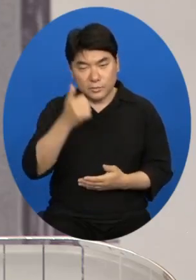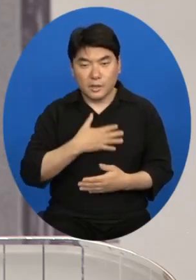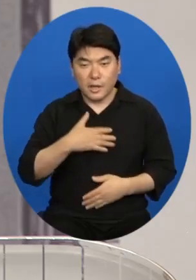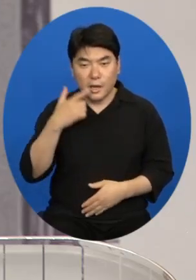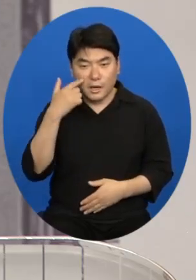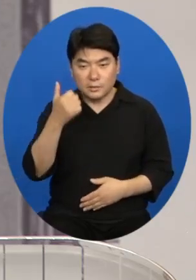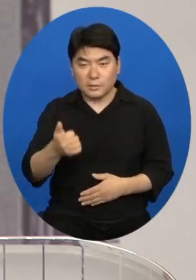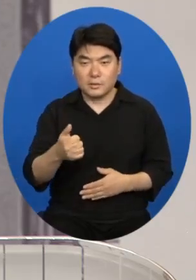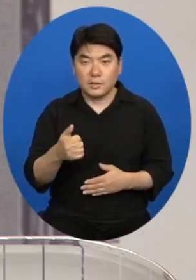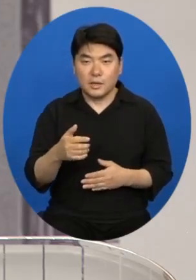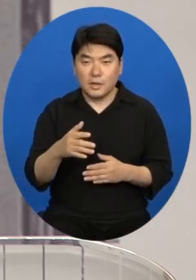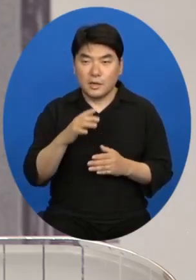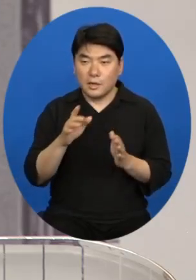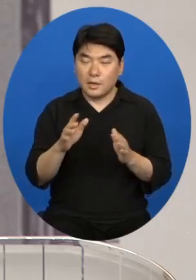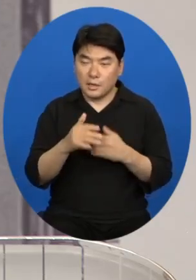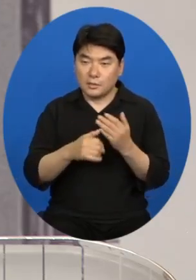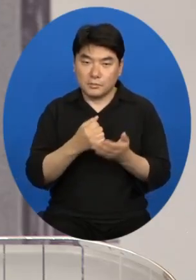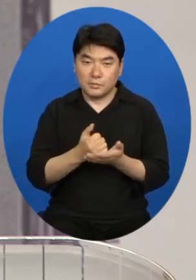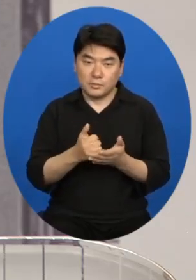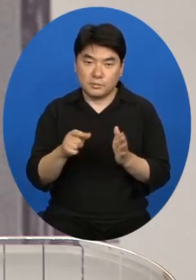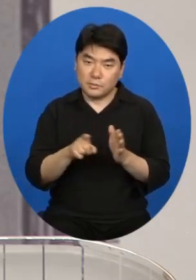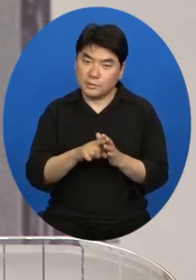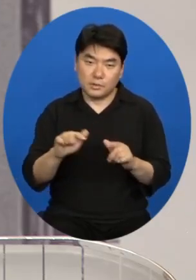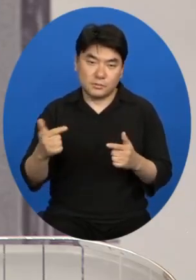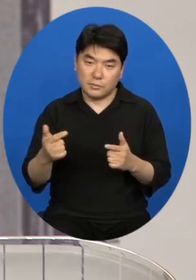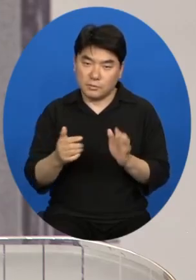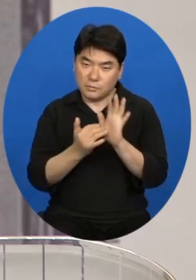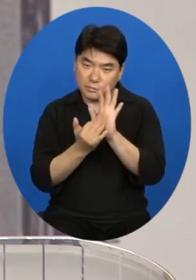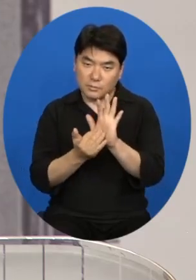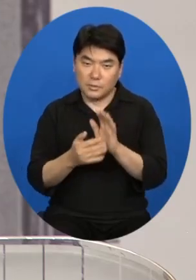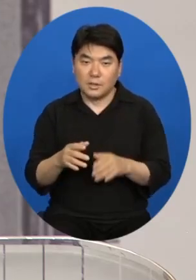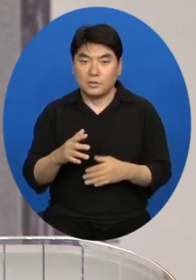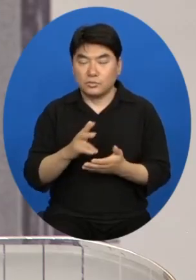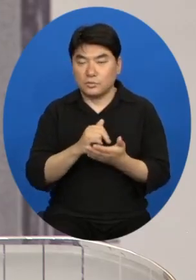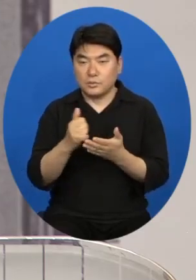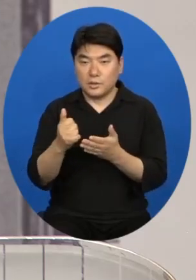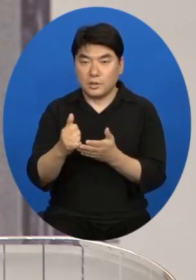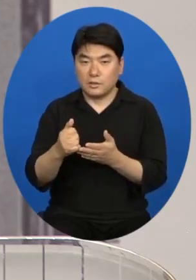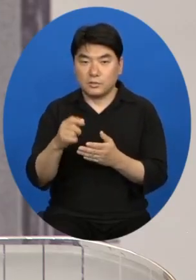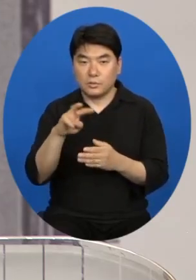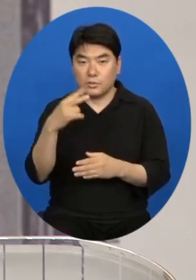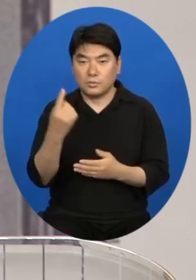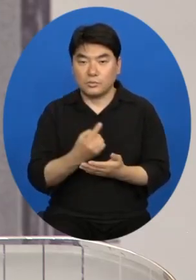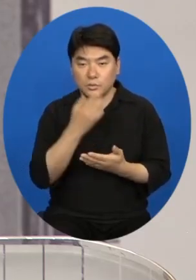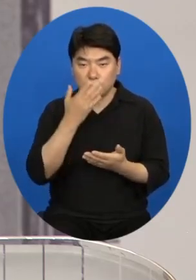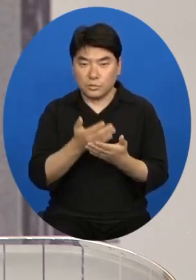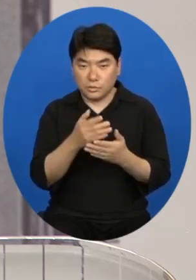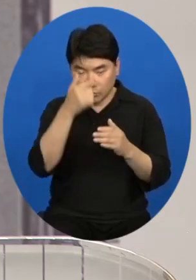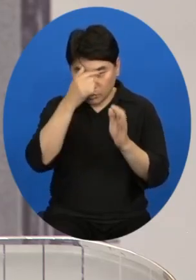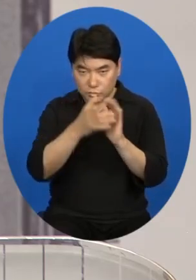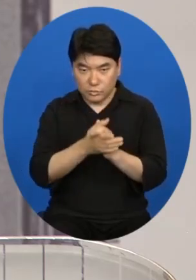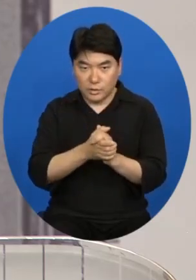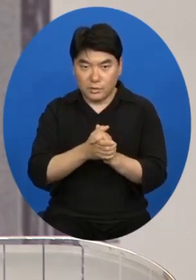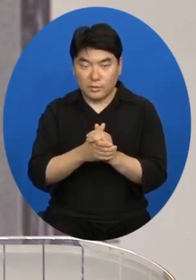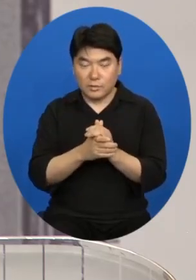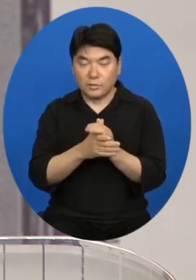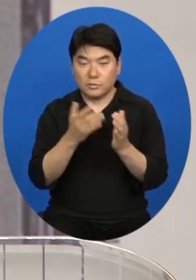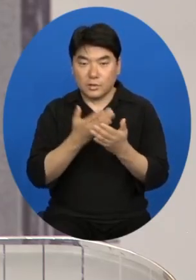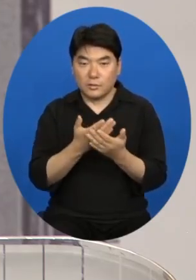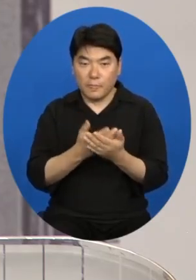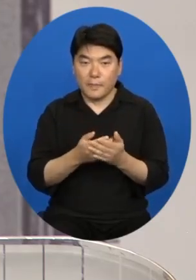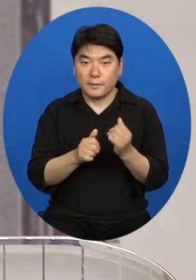하나님을 부정합니다. 우리 아들이 주님께로 돌아올 수 있도록 기도해 주세요. 목사님, 제 남편이